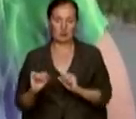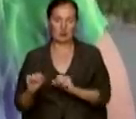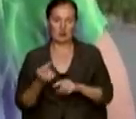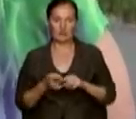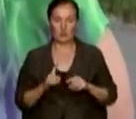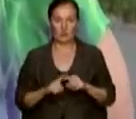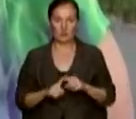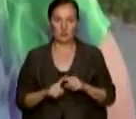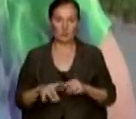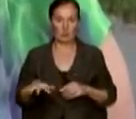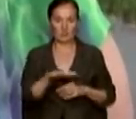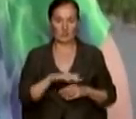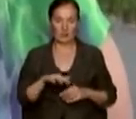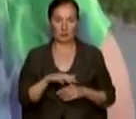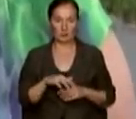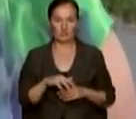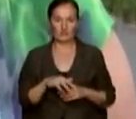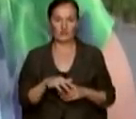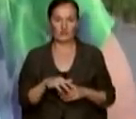є надзвичайно великими, і